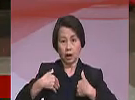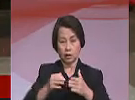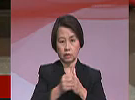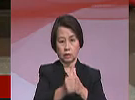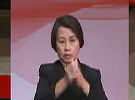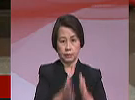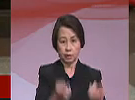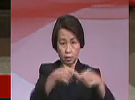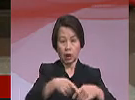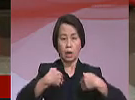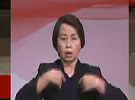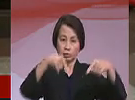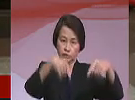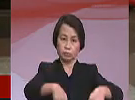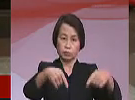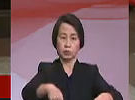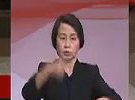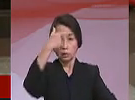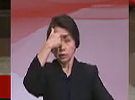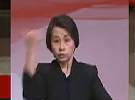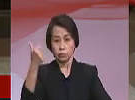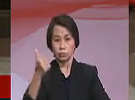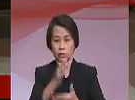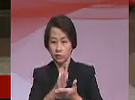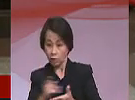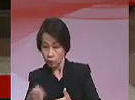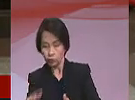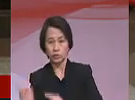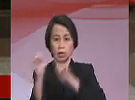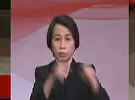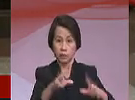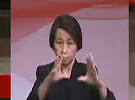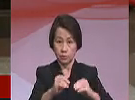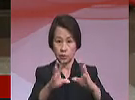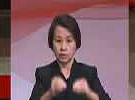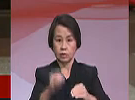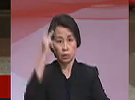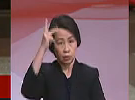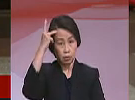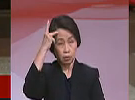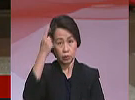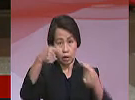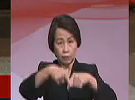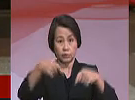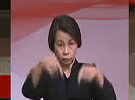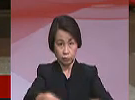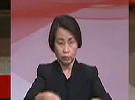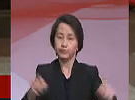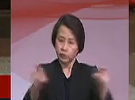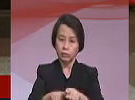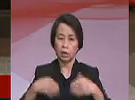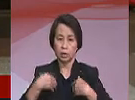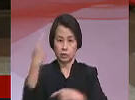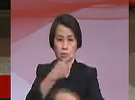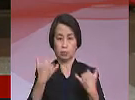pimpinan UMNO telah berada di sini. Ini berikutan sebelum itu mereka telah menghadiri mesyuarat Biro Politik UMNO di sini yang turut diadakan